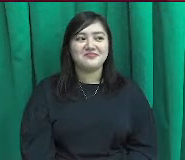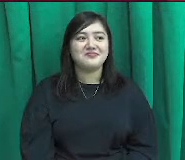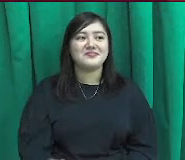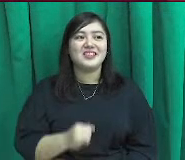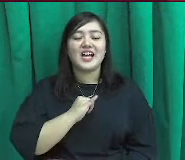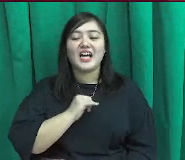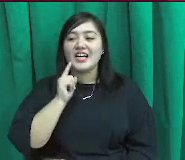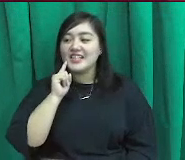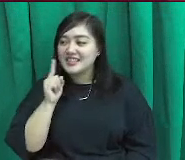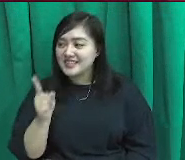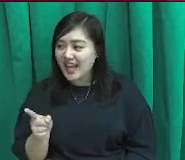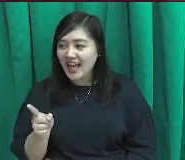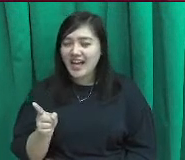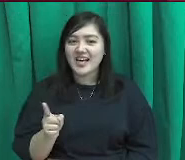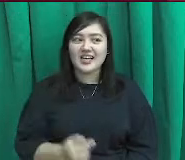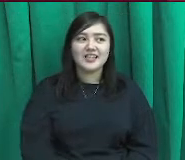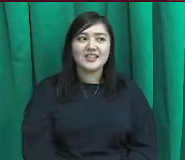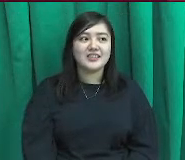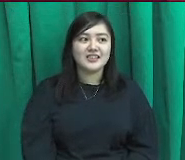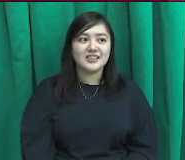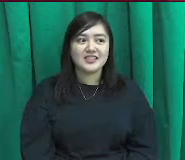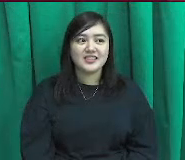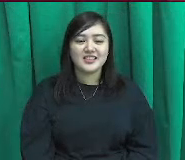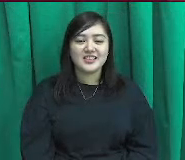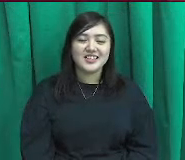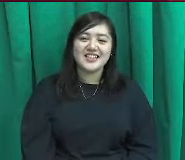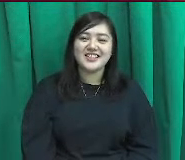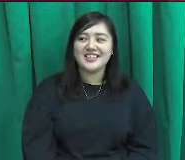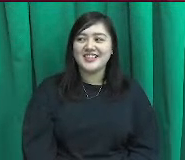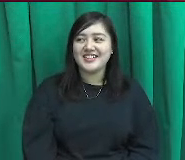yung may ganyang artist. Galit ka ba? Nagpapaliwanag lang.